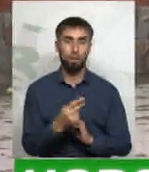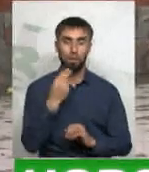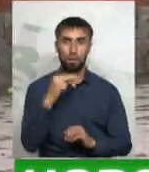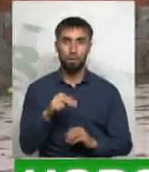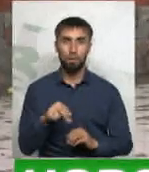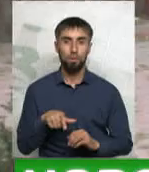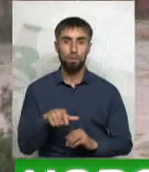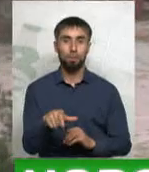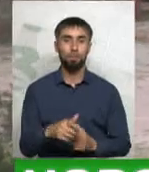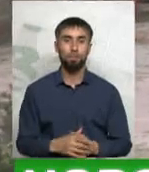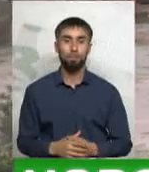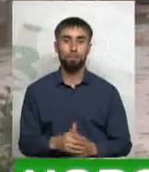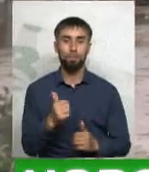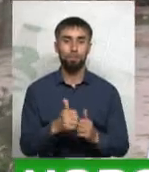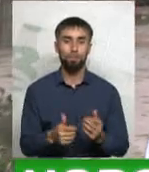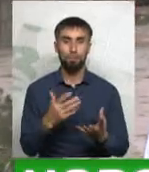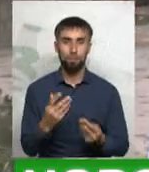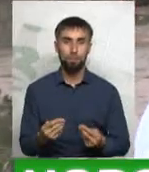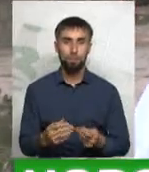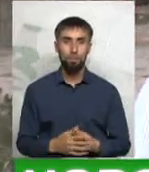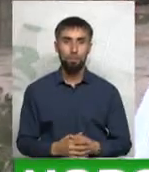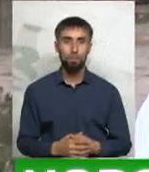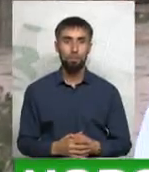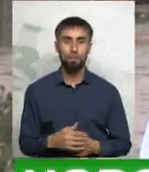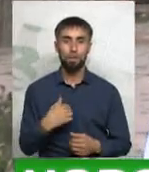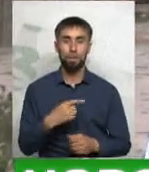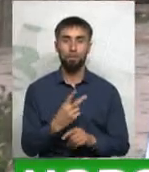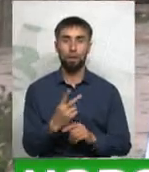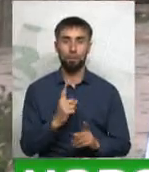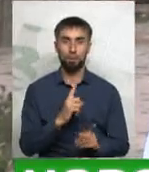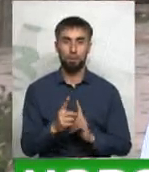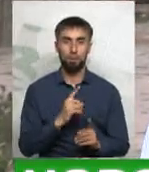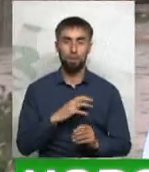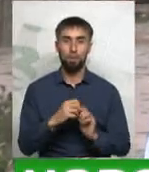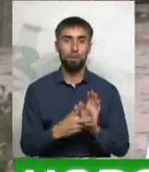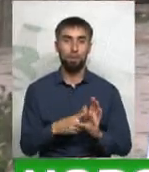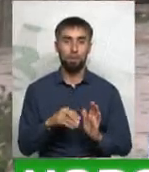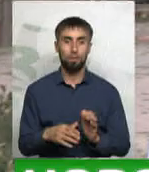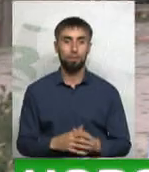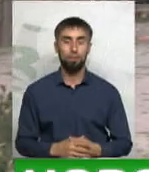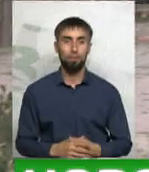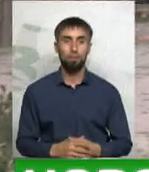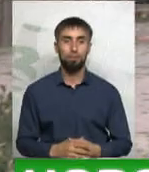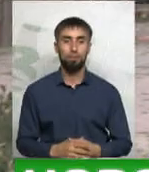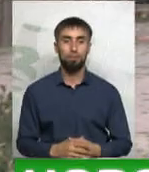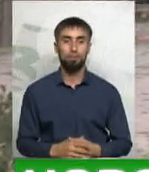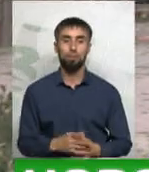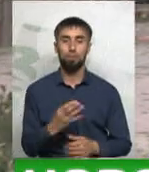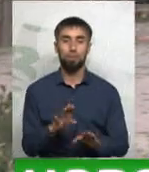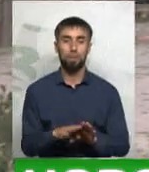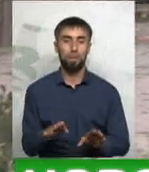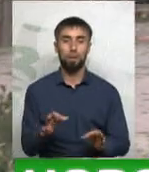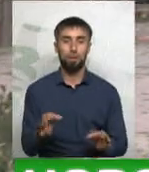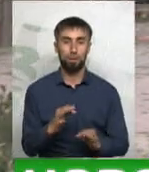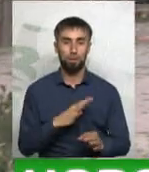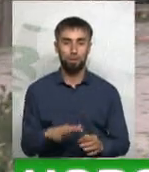качественное покрытие. Каждый день счет хали, счет айхас, улица. 18 лет. Ну, это, конечно, никогда